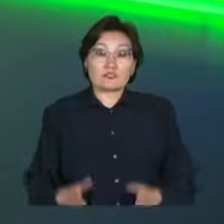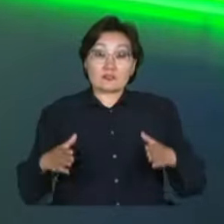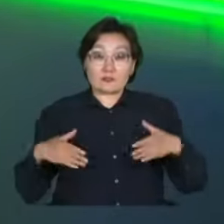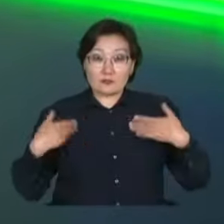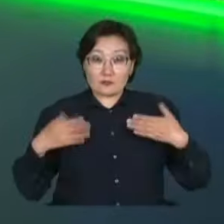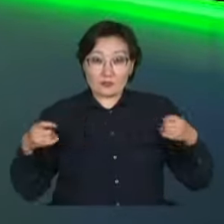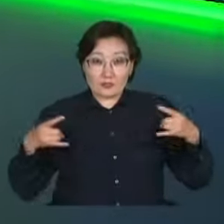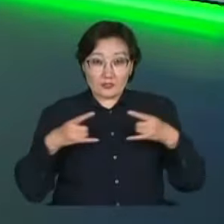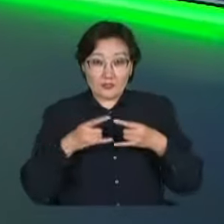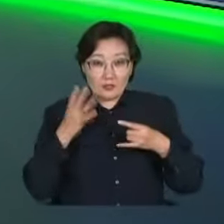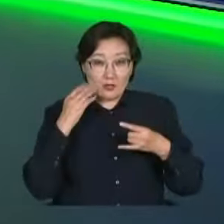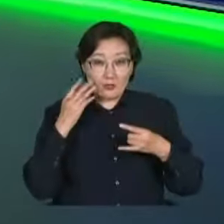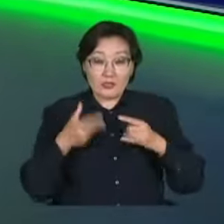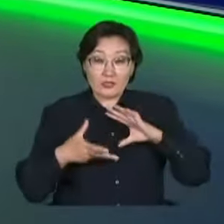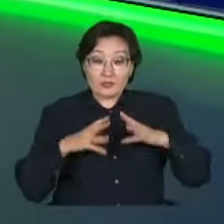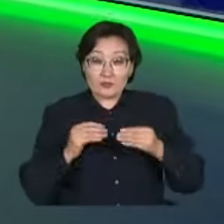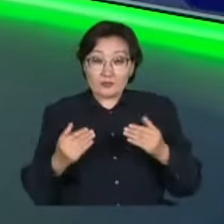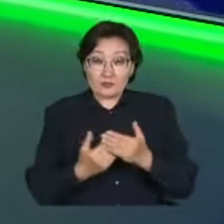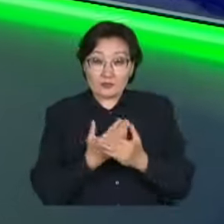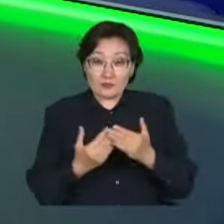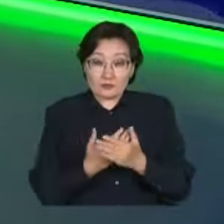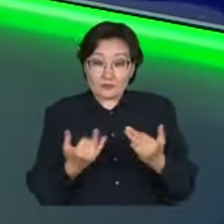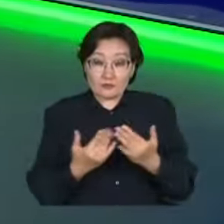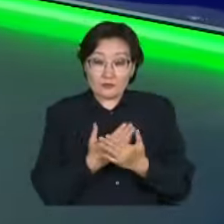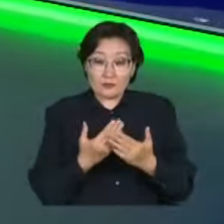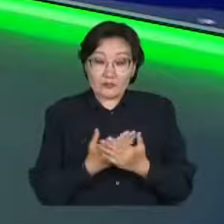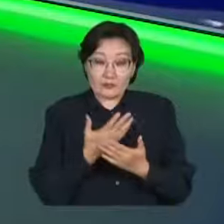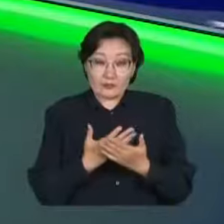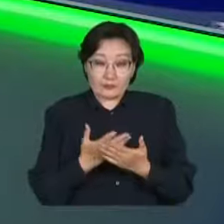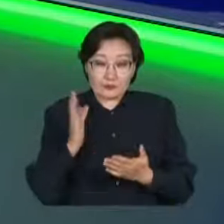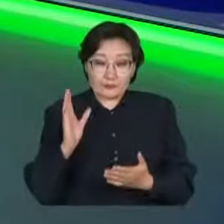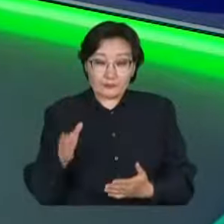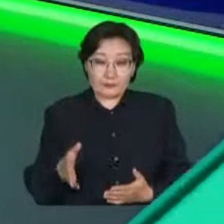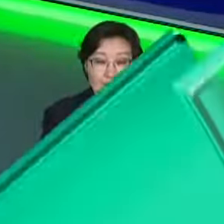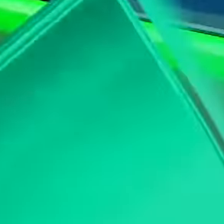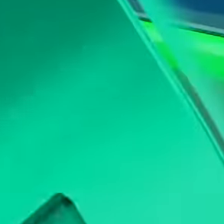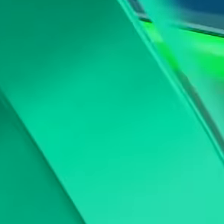Добрый вечер. С новостями к этому часу Алия Абитова. Коротко о главных событиях дня.